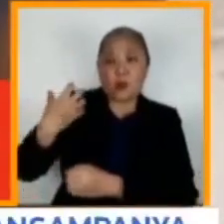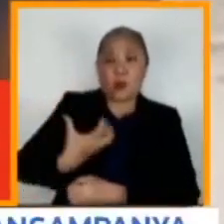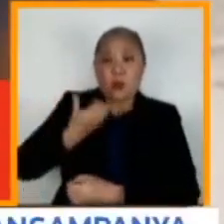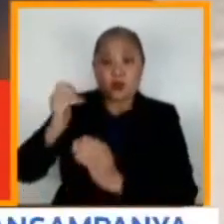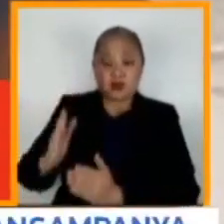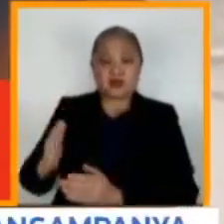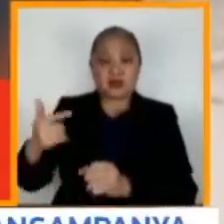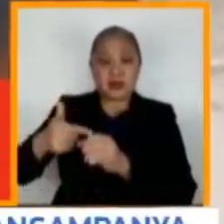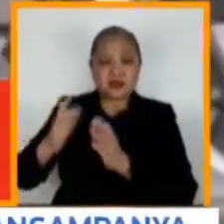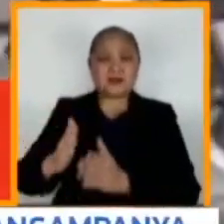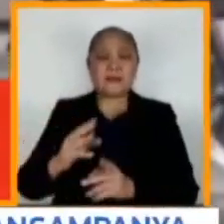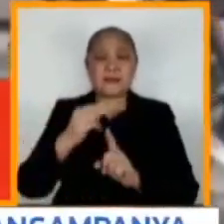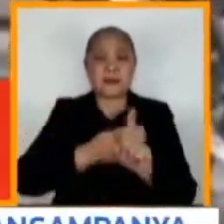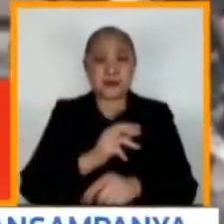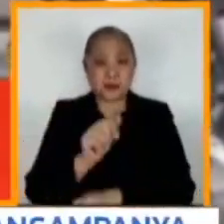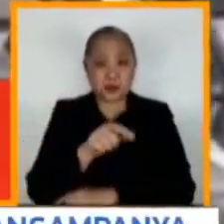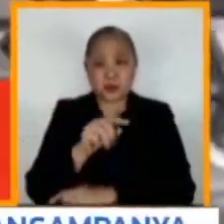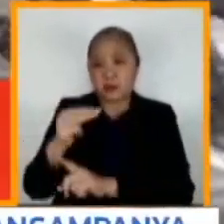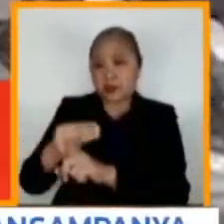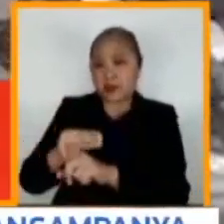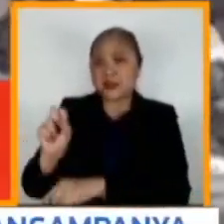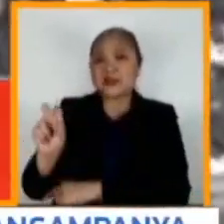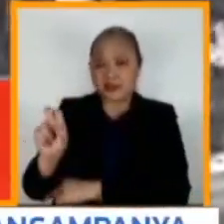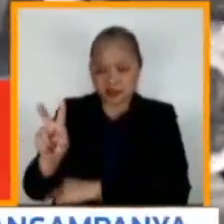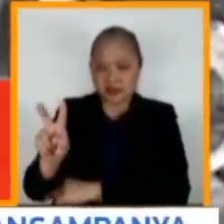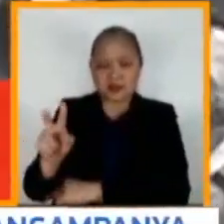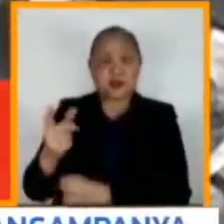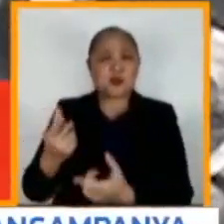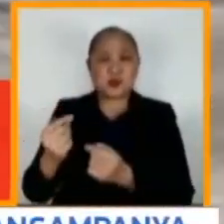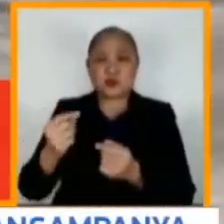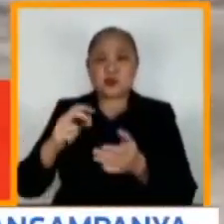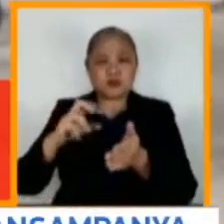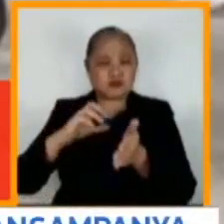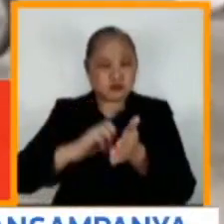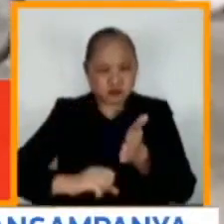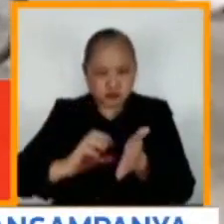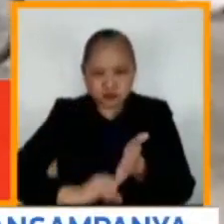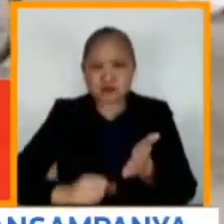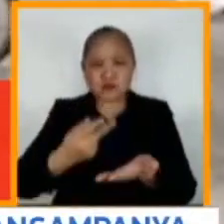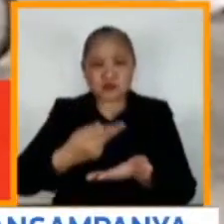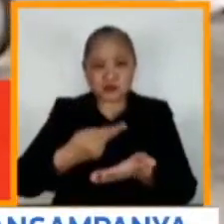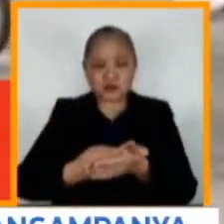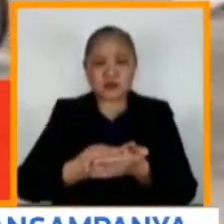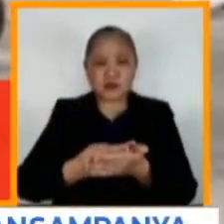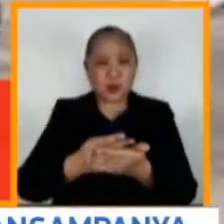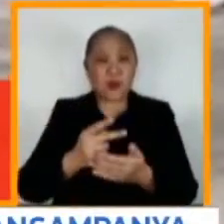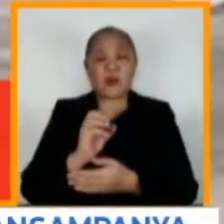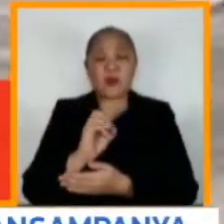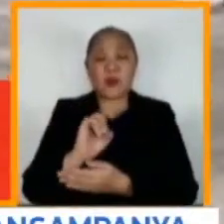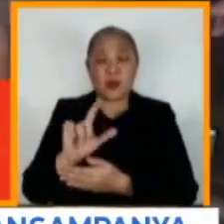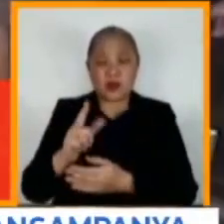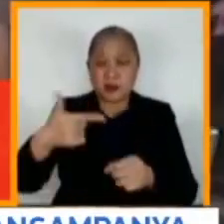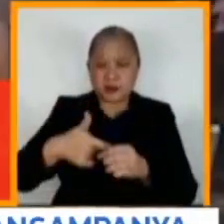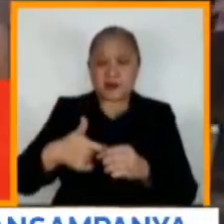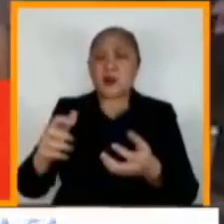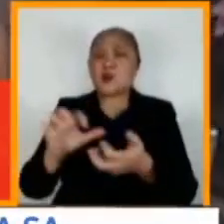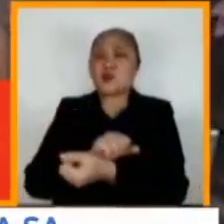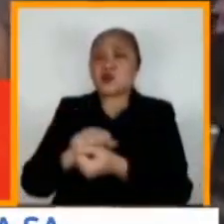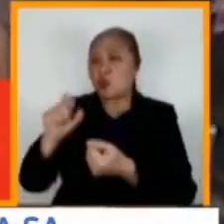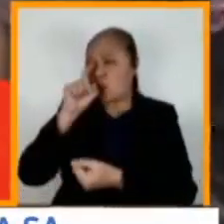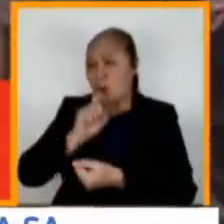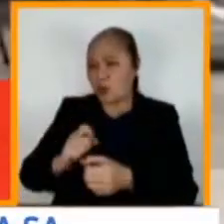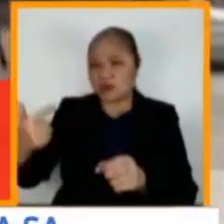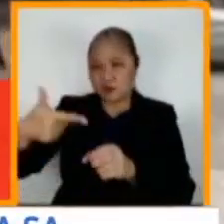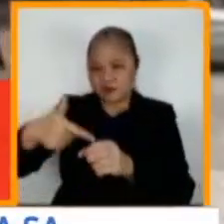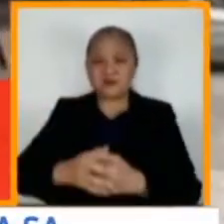13 ipapatupad ang kanilang oil price rollback hanggang sa maubos ang kanilang old stock. Nakapagpa-deliver na raw sila ng bagong